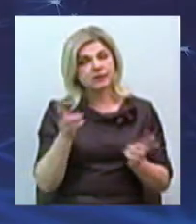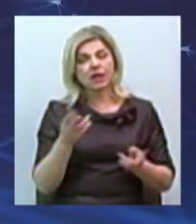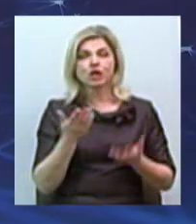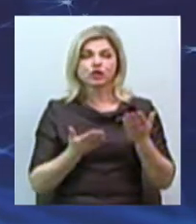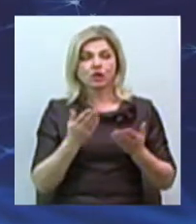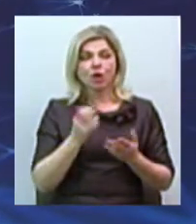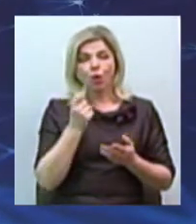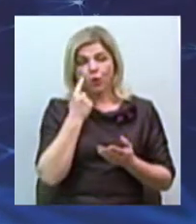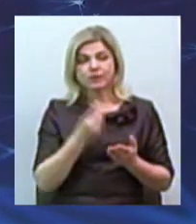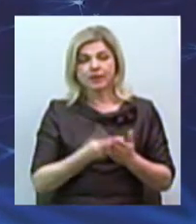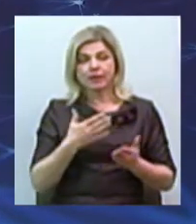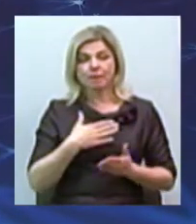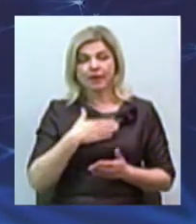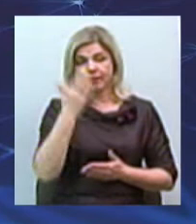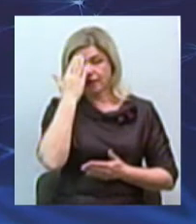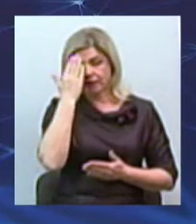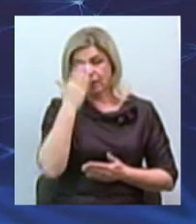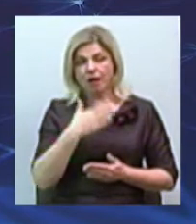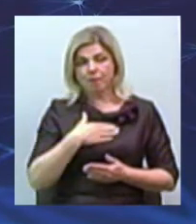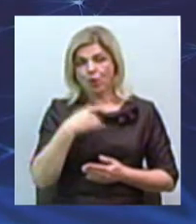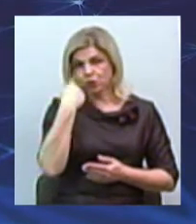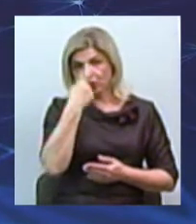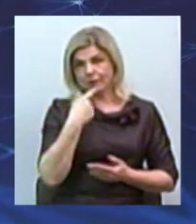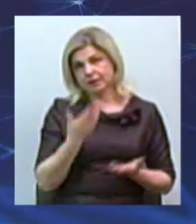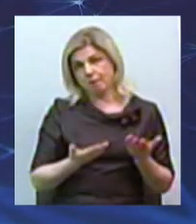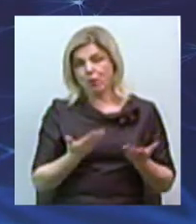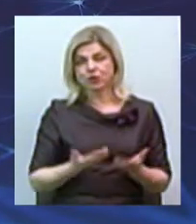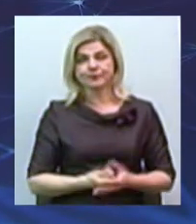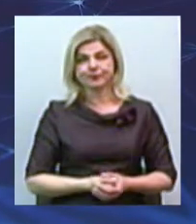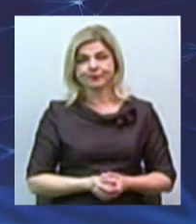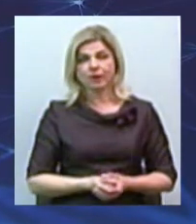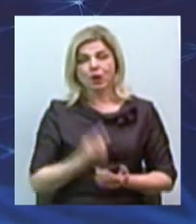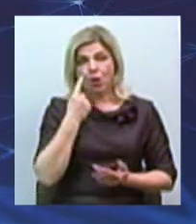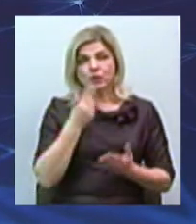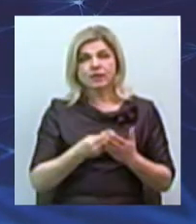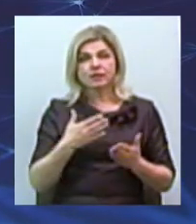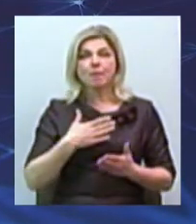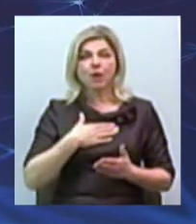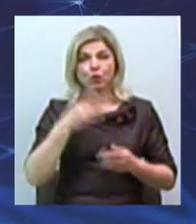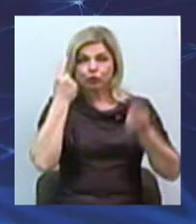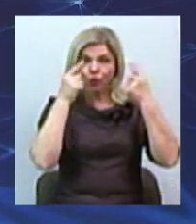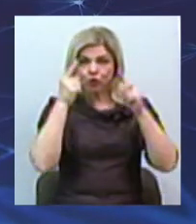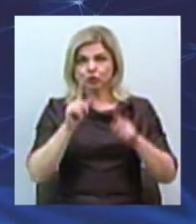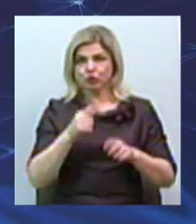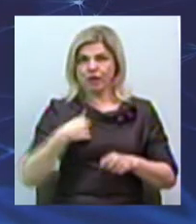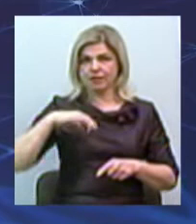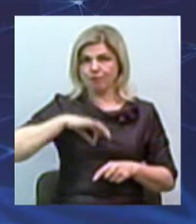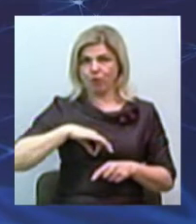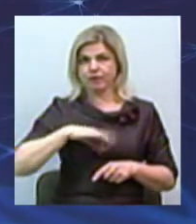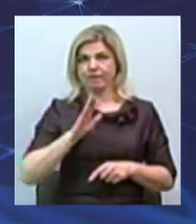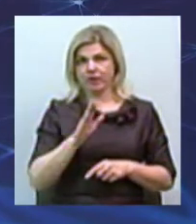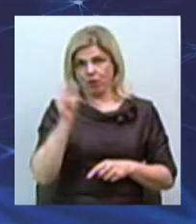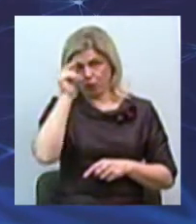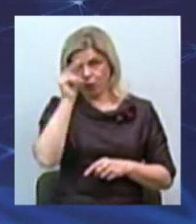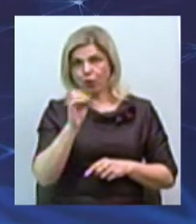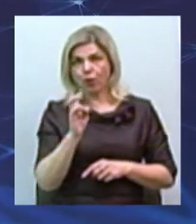мій талант, оцінили мою особистість, може, оцінили мою творчість, яку я застосувала, і виставили